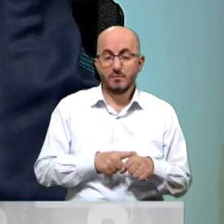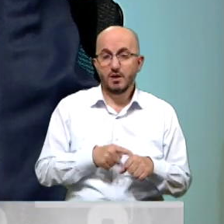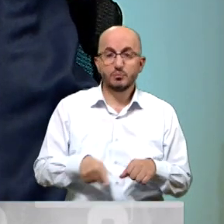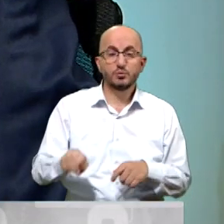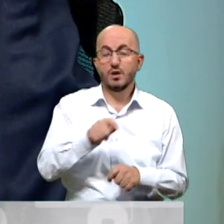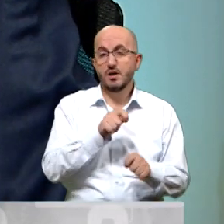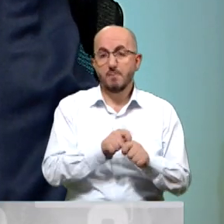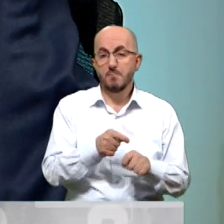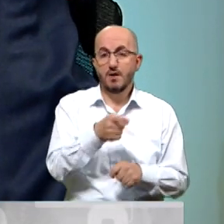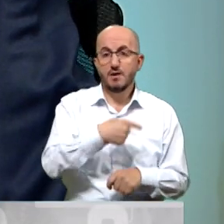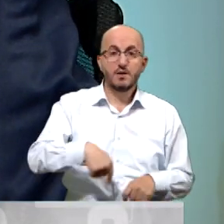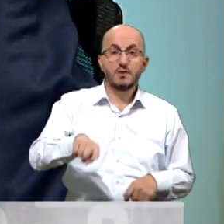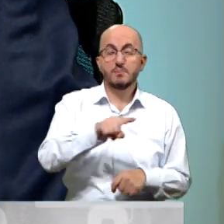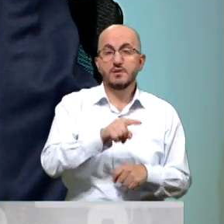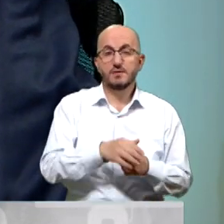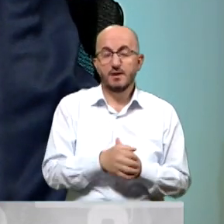yapmak bize